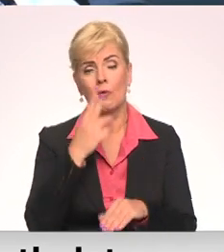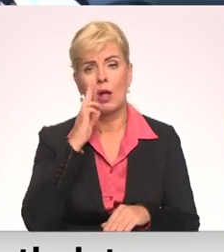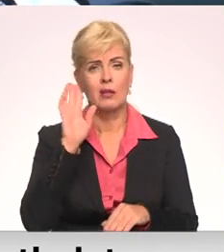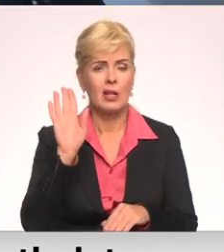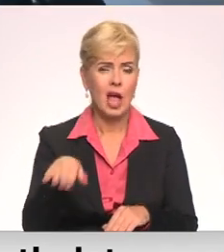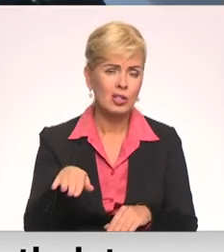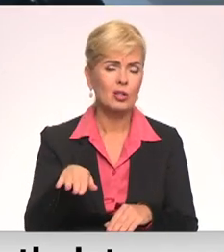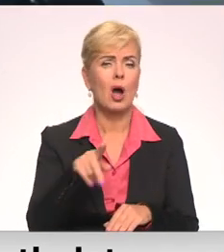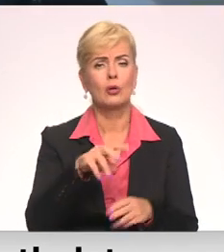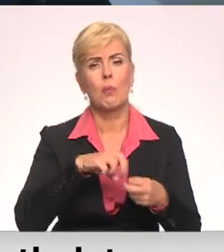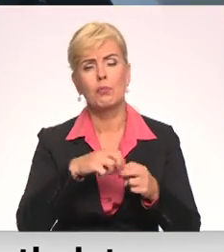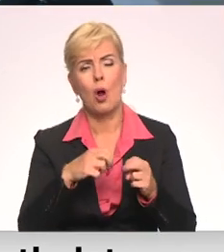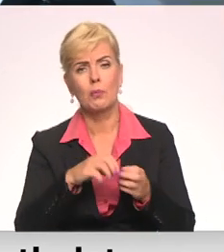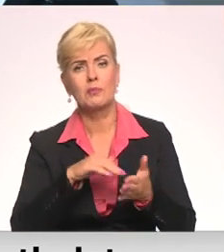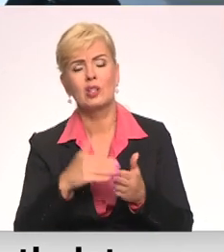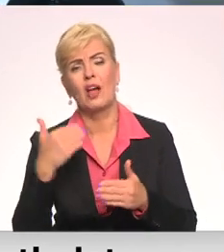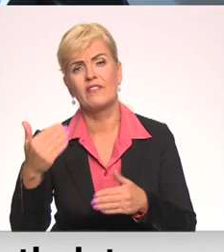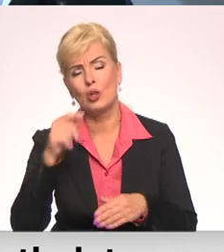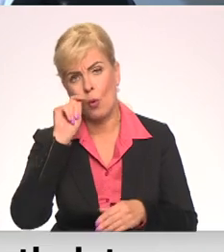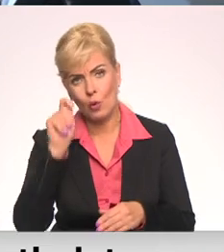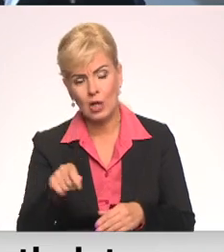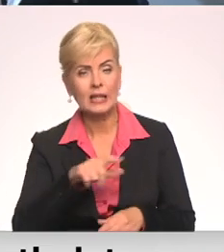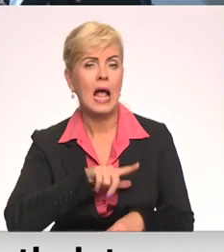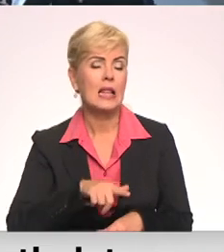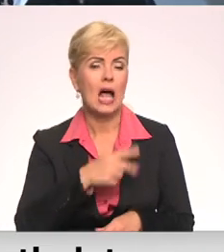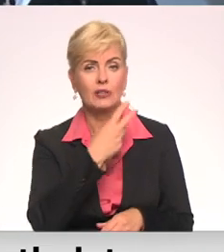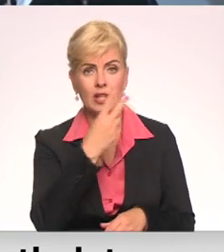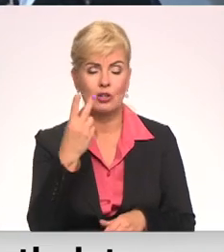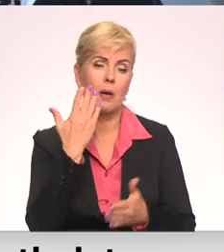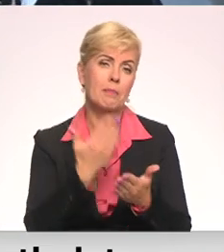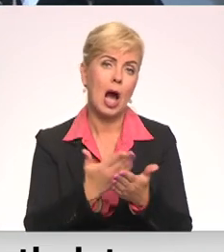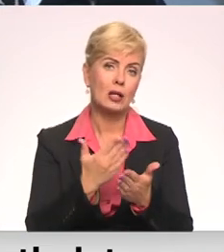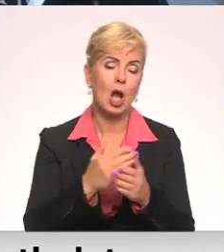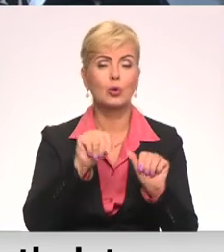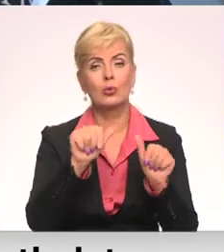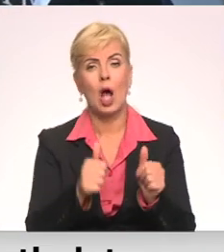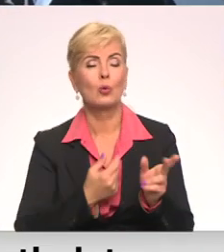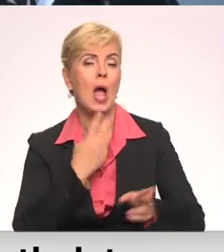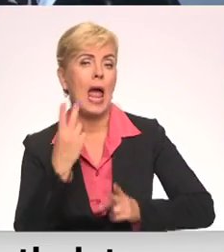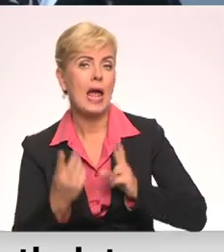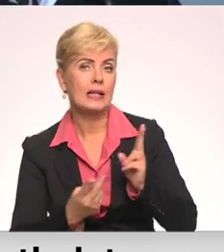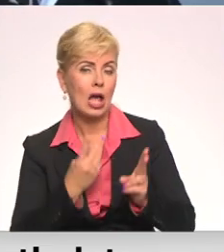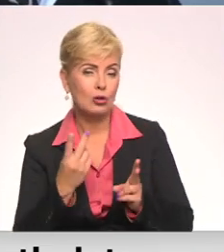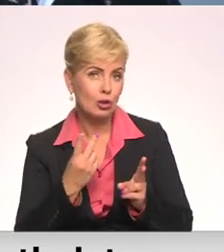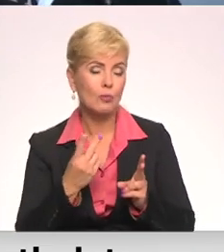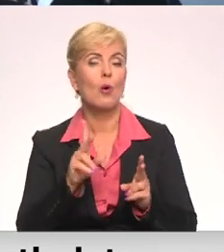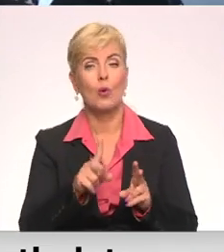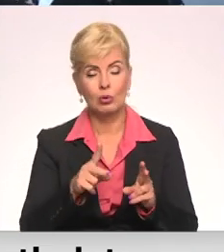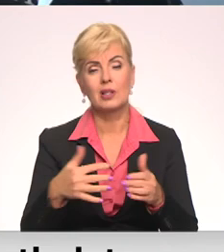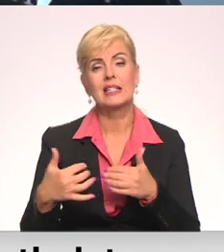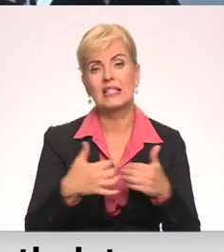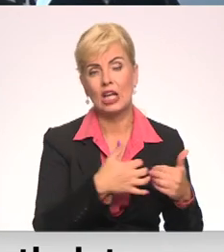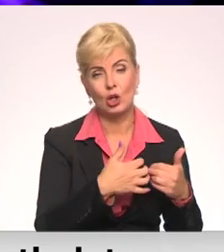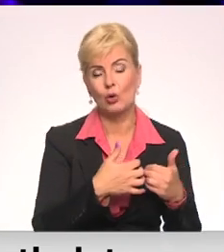uz saspringto situāciju pašu mājās, Latvijas skatītājiem demonstrēja savu talantu, enerģiju un nebeidzamo cīņas